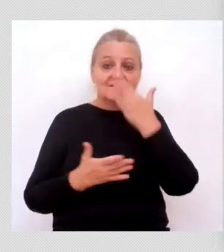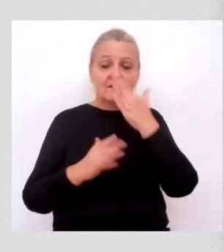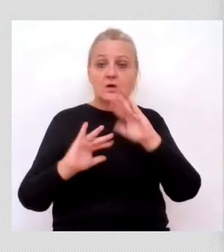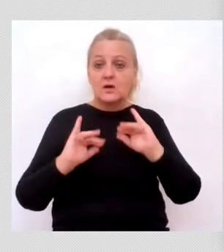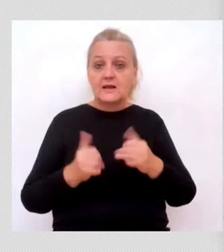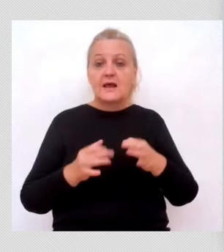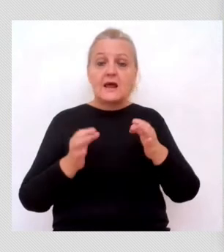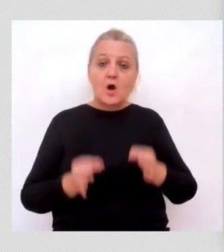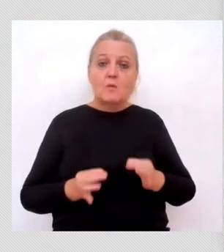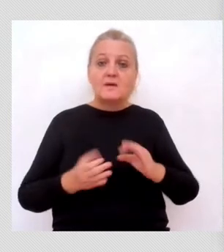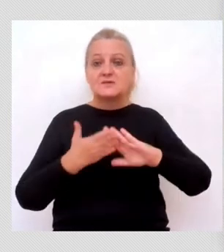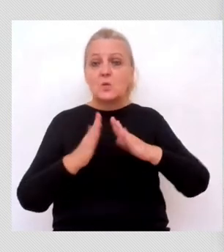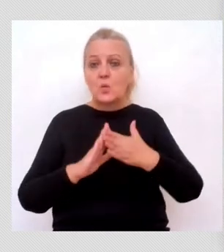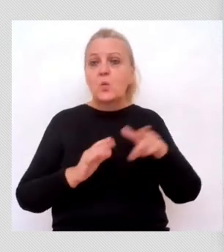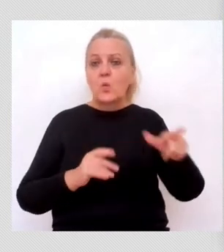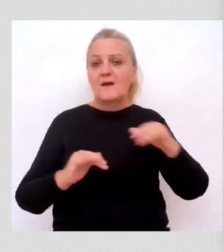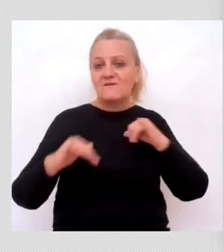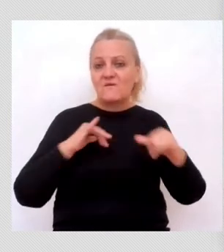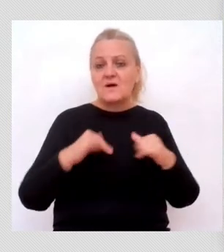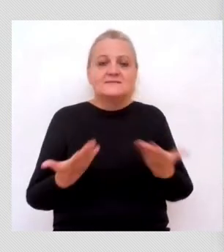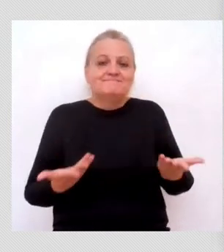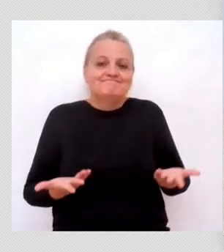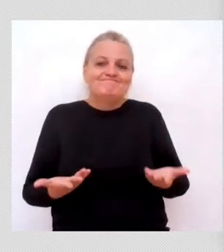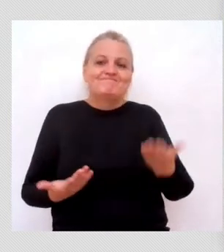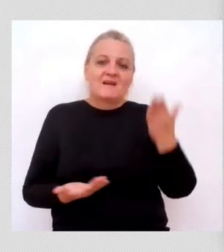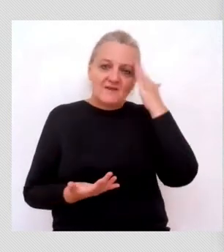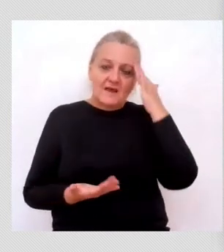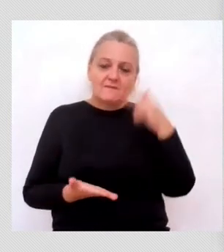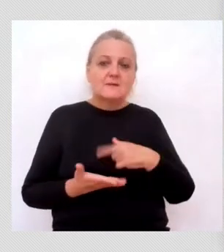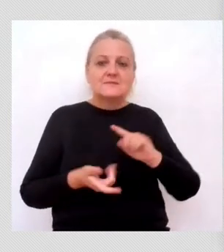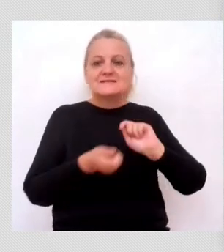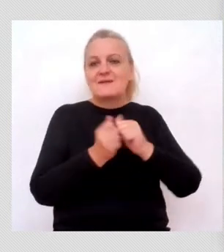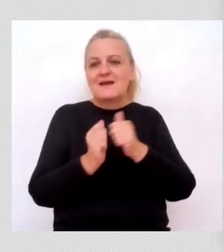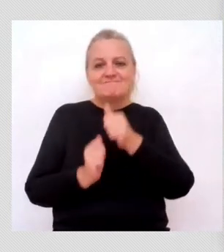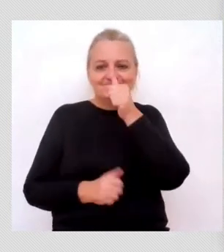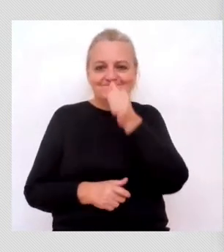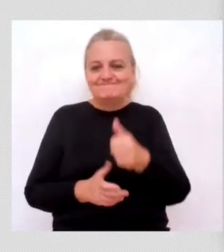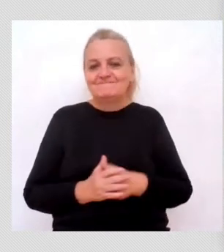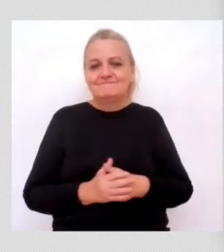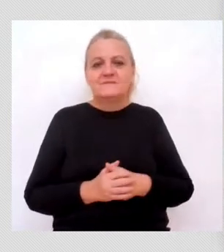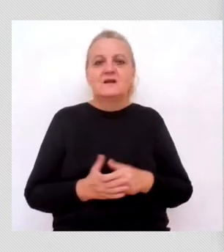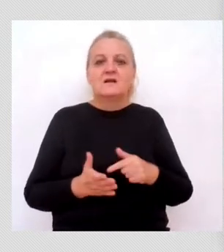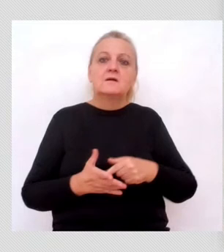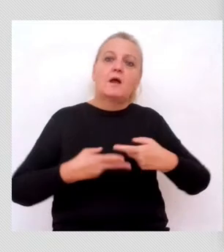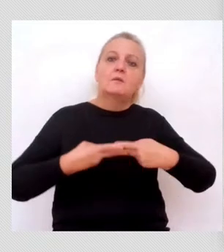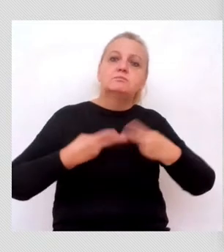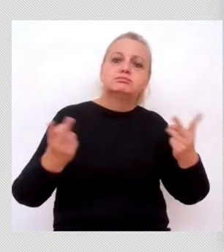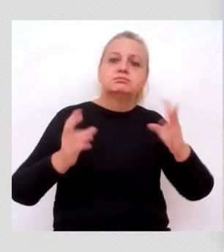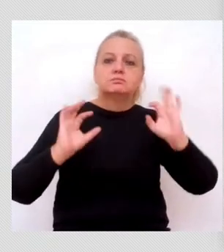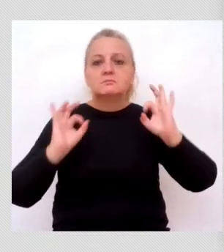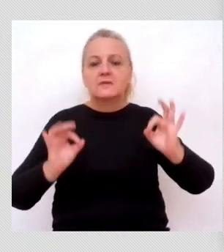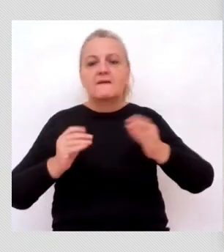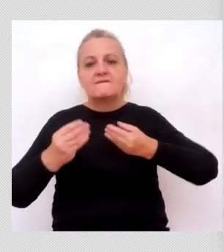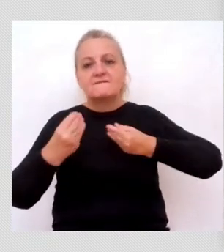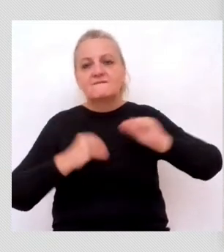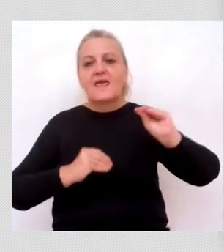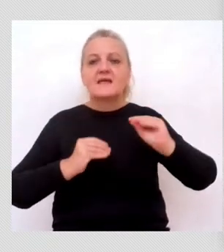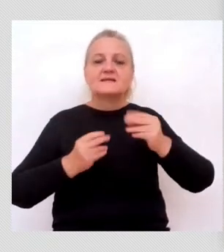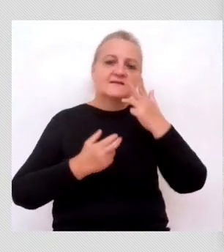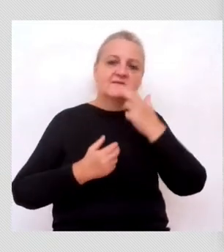układzie władzy nie ma co liczyć na reformy projawnościowe czy zwiększające